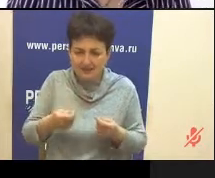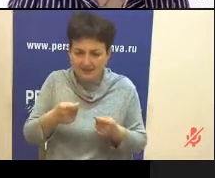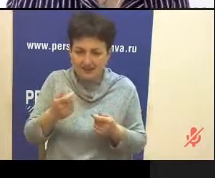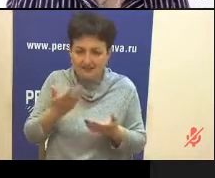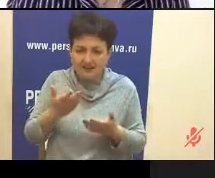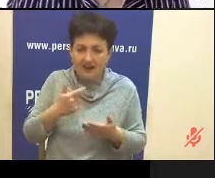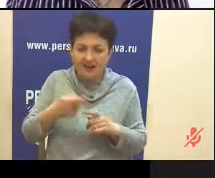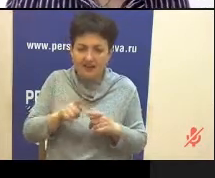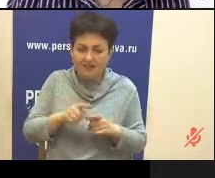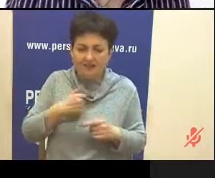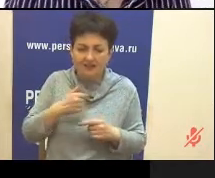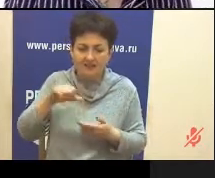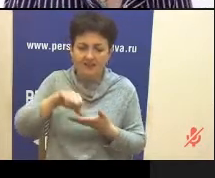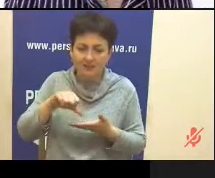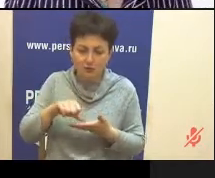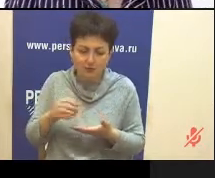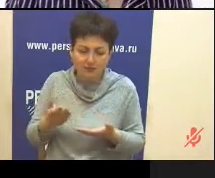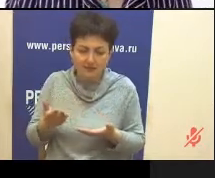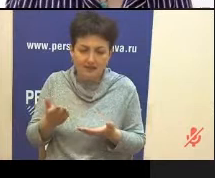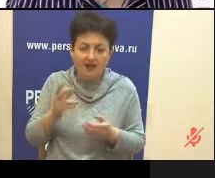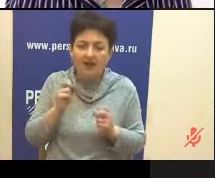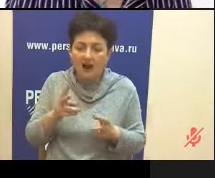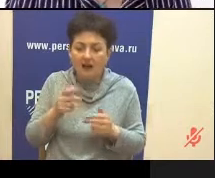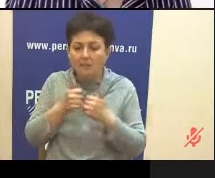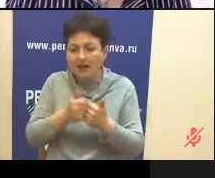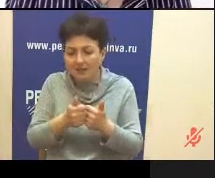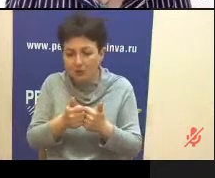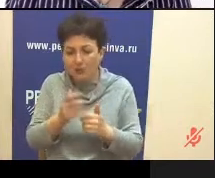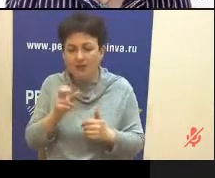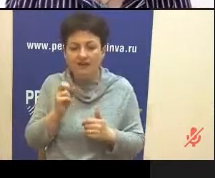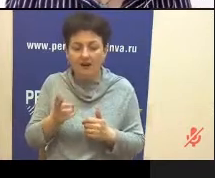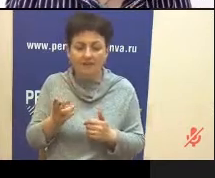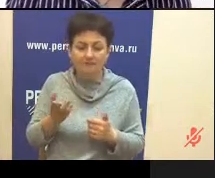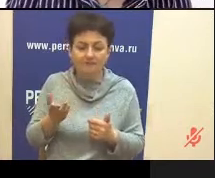в которых вы хотите выступить как партнеры, как